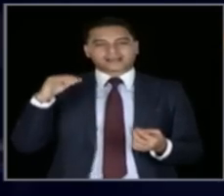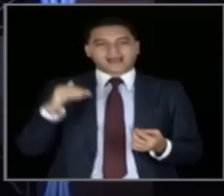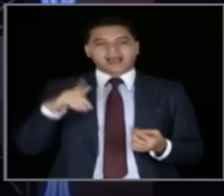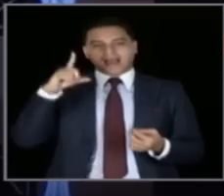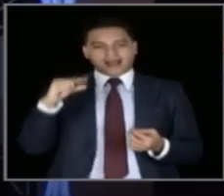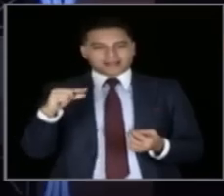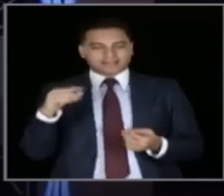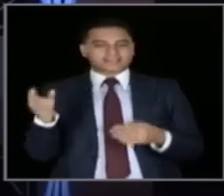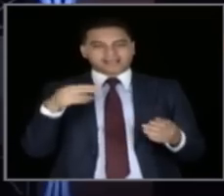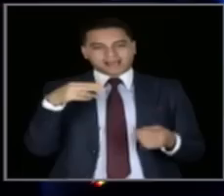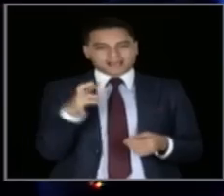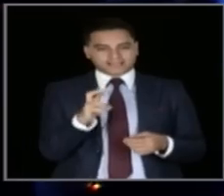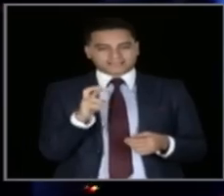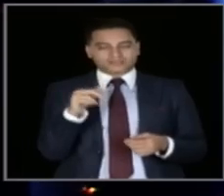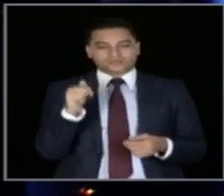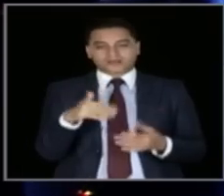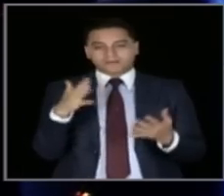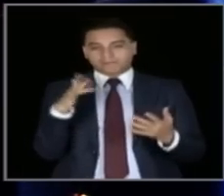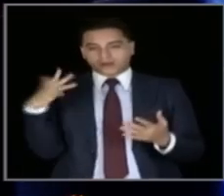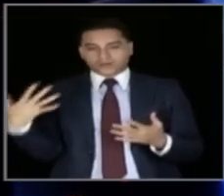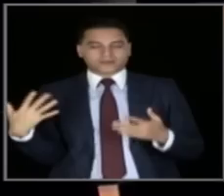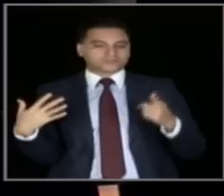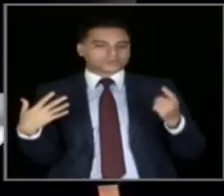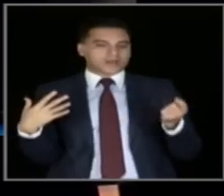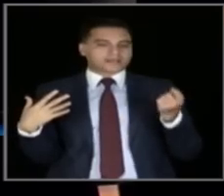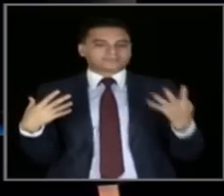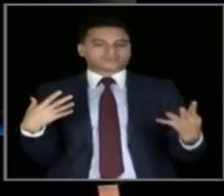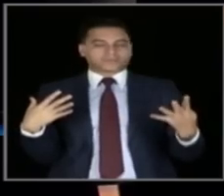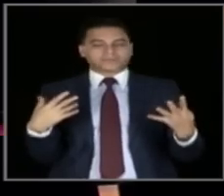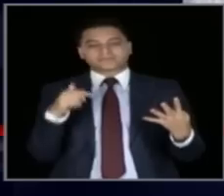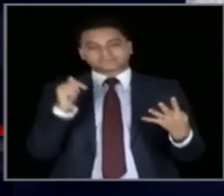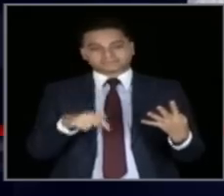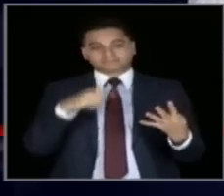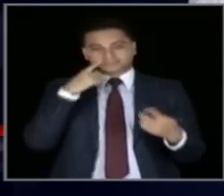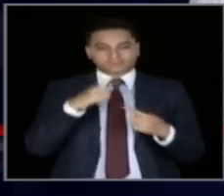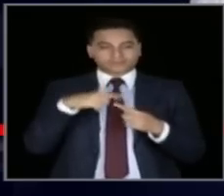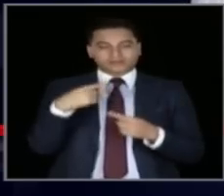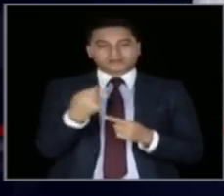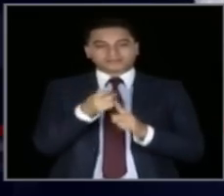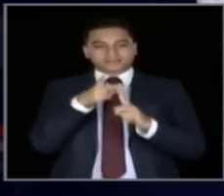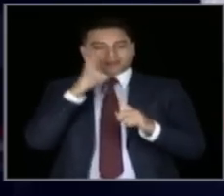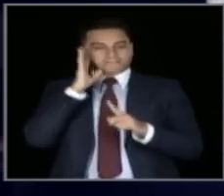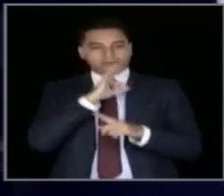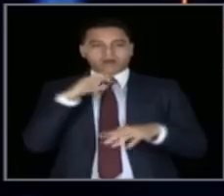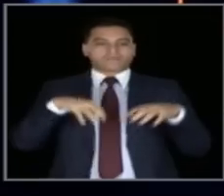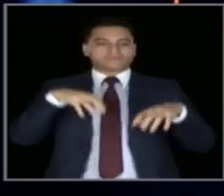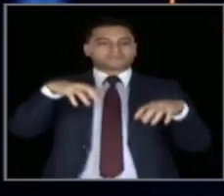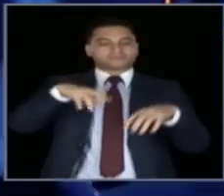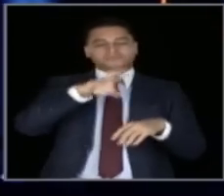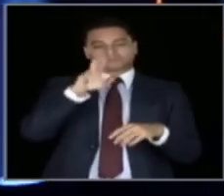105 العراب، 45 الهكسوس. لوحات ومعالم، والسؤال هو